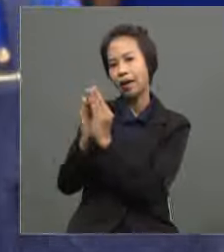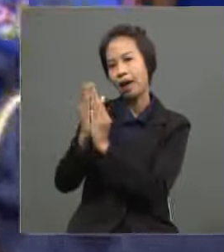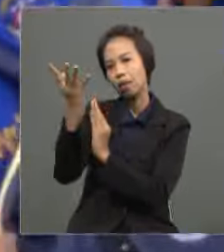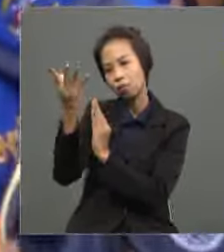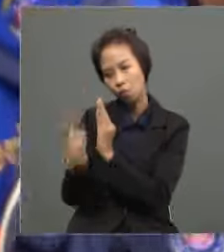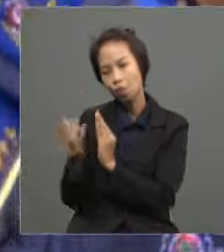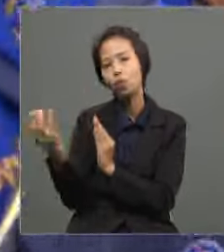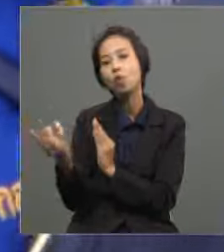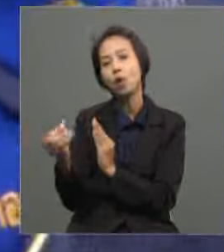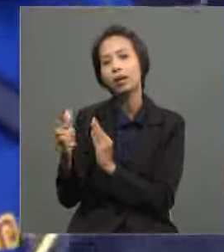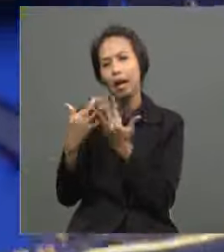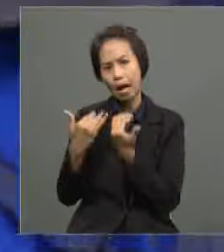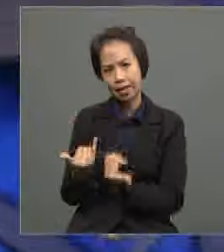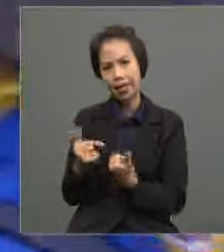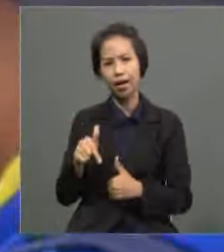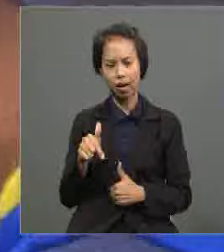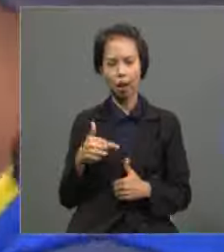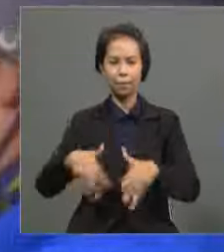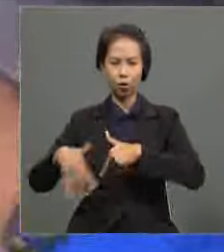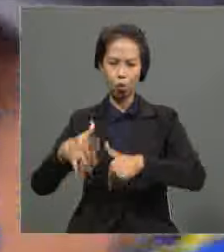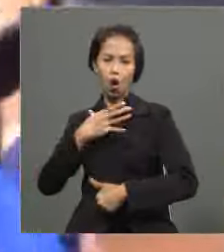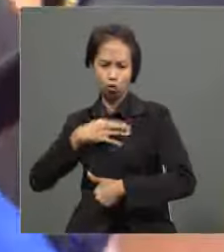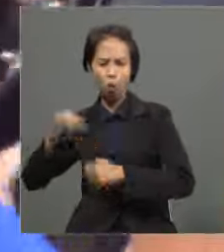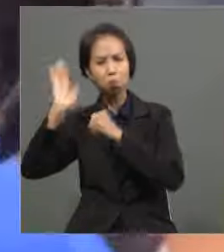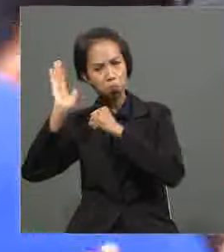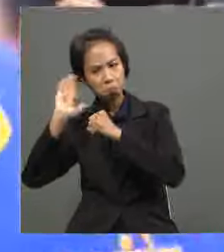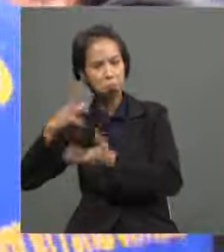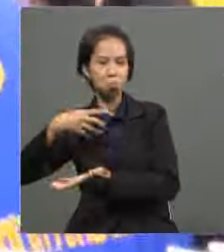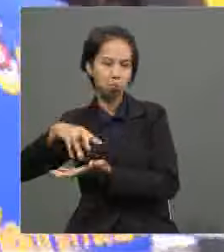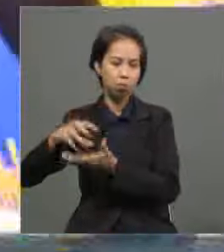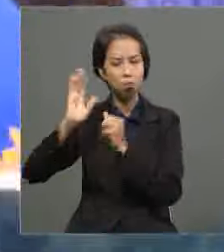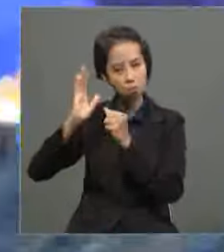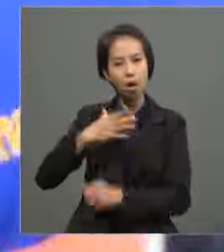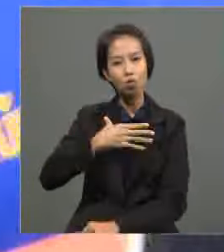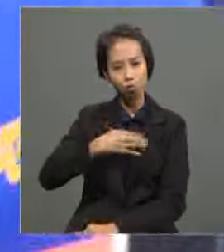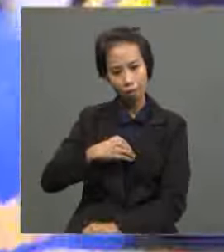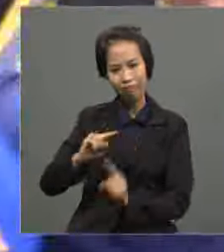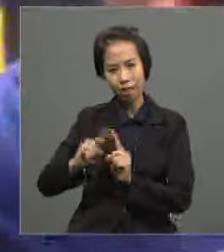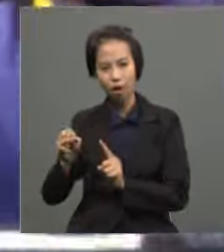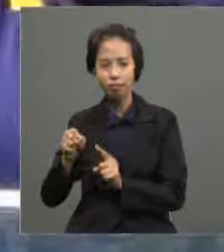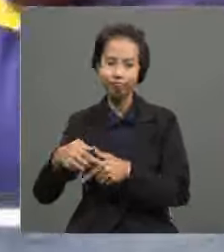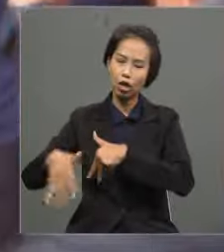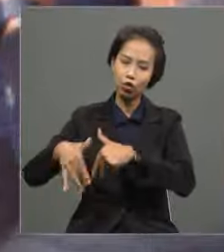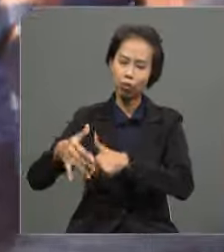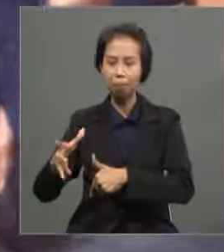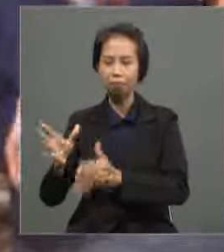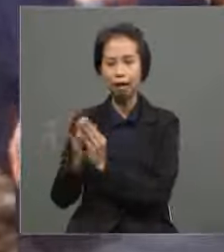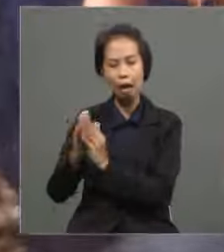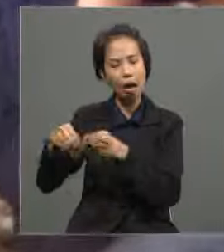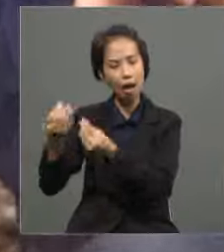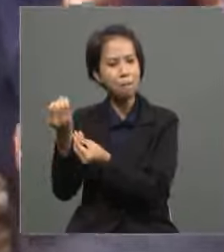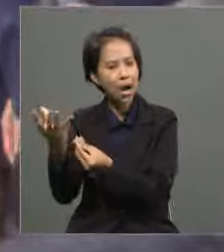แม้ว่าประชาชนนั้นจะชื่นชอบการอภิปรายของฝ่ายค้านแต่ก็ยังไม่สามารถดึงความสนใจในวงกว้างได้ค่ะ